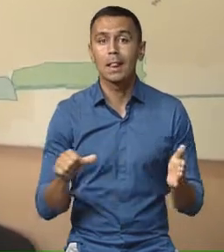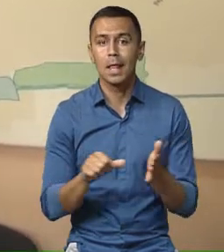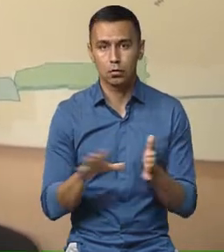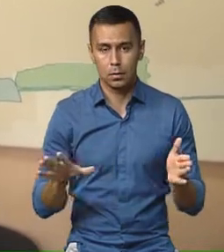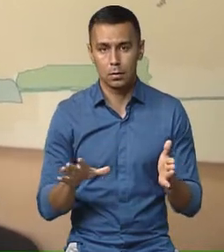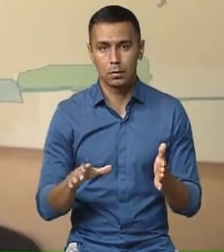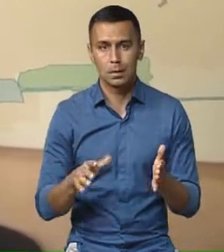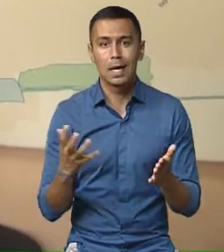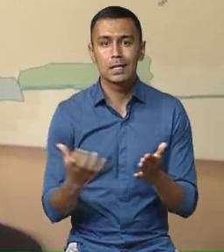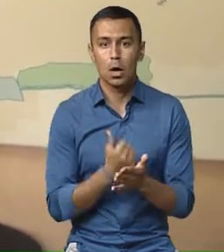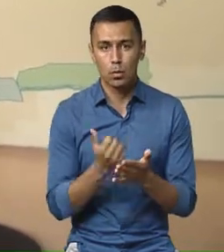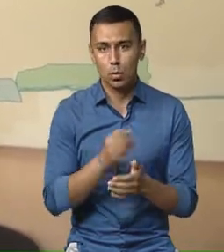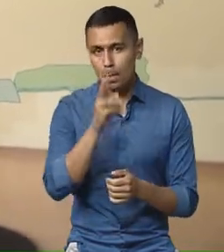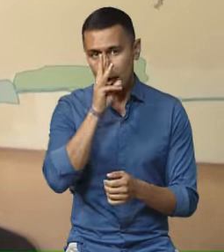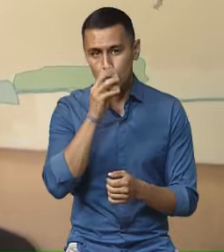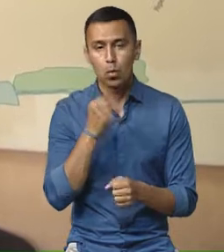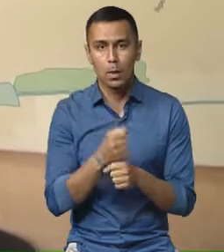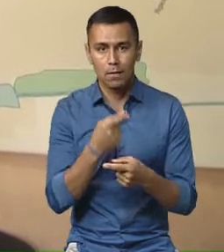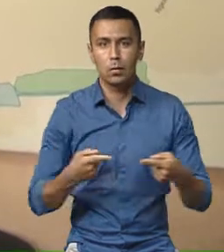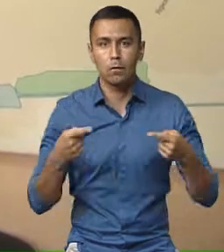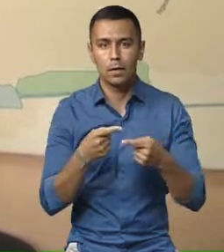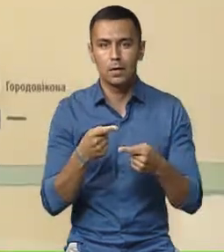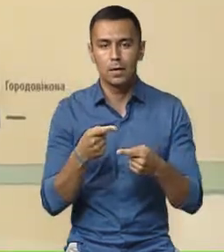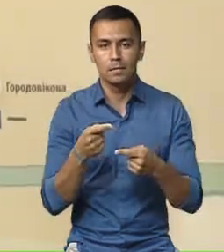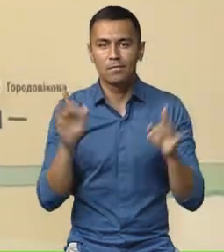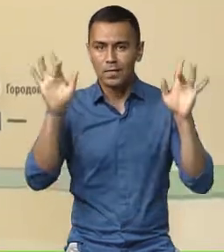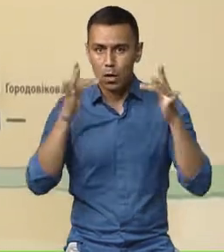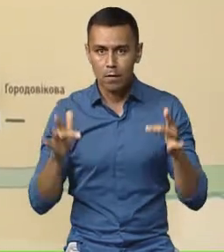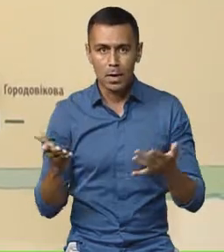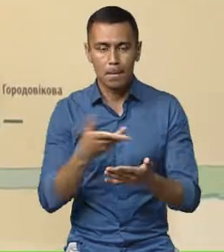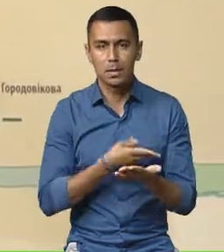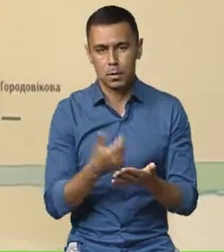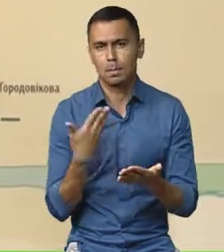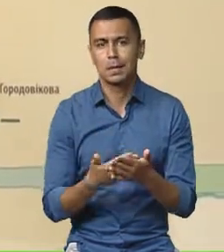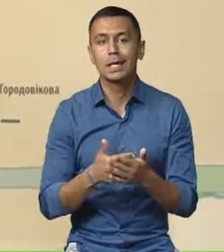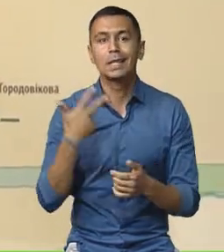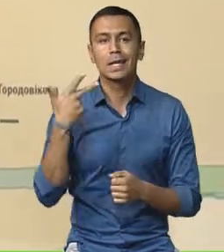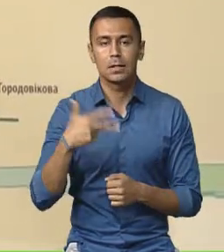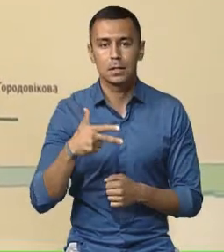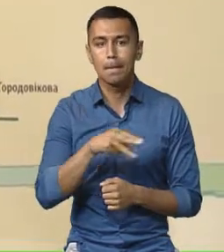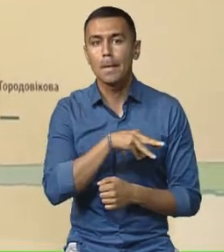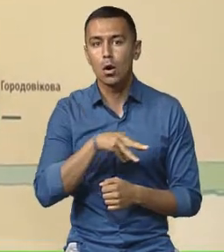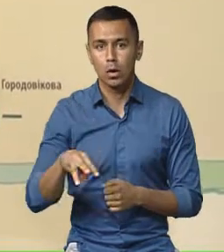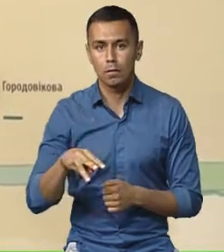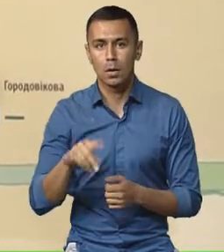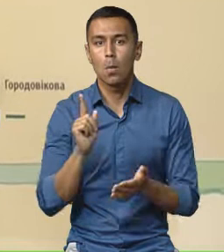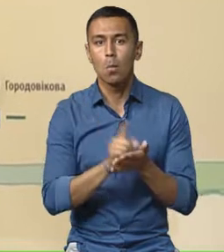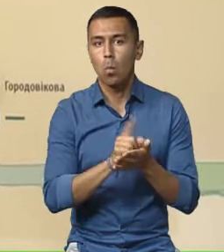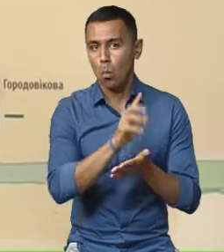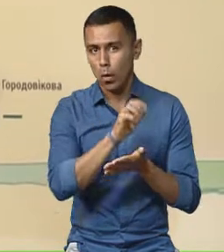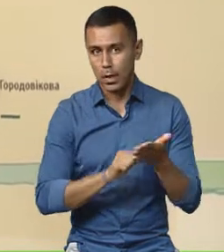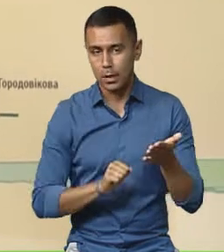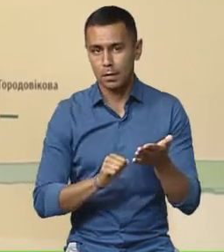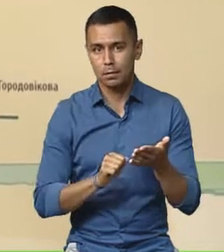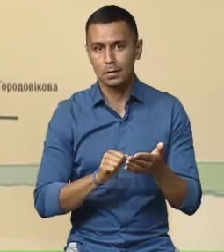електроенергію, заробітну плату, робити відповідні відрахування. Ми сплачуємо близько 30 мільйонів податків